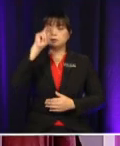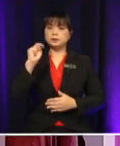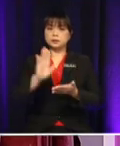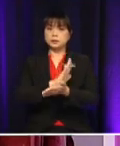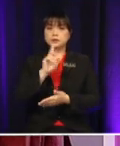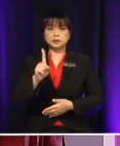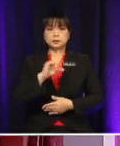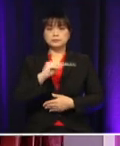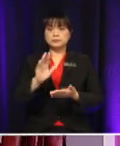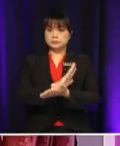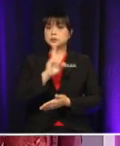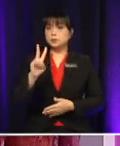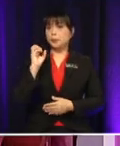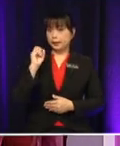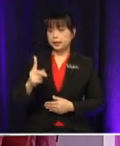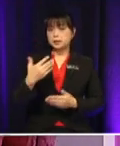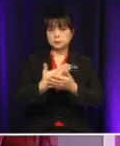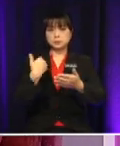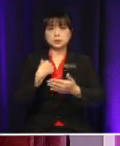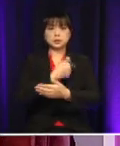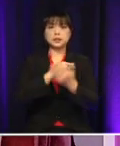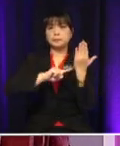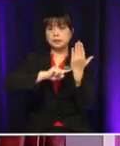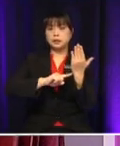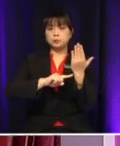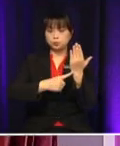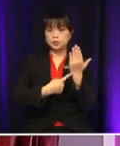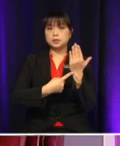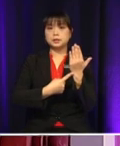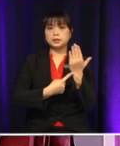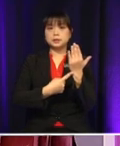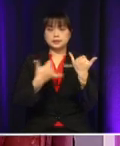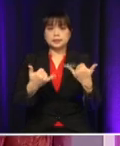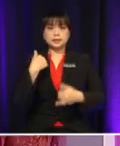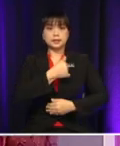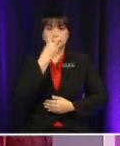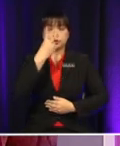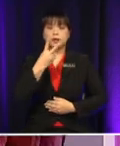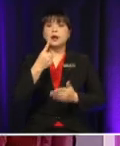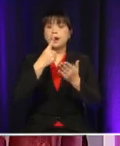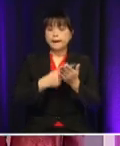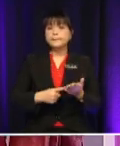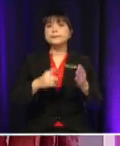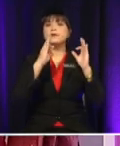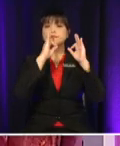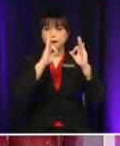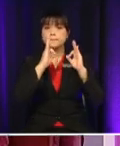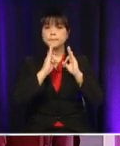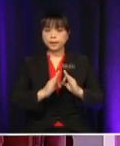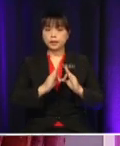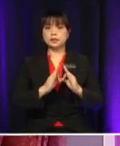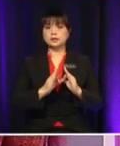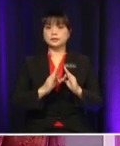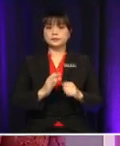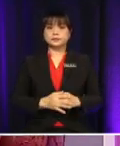1 dan kertas 2 Yesus sebelum kita masuk kepada kertas 1 dan kertas 2 Jom kita fokus kepada apa format ya sebagai ulang kaji